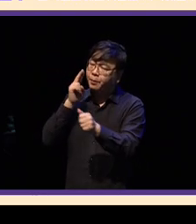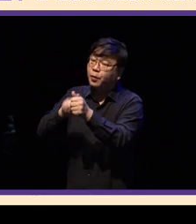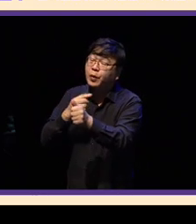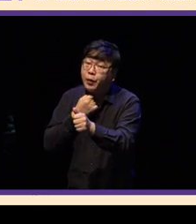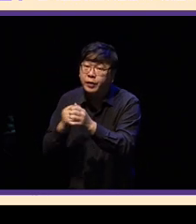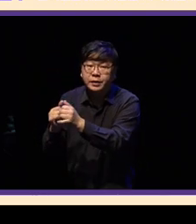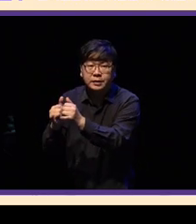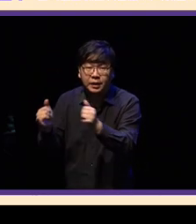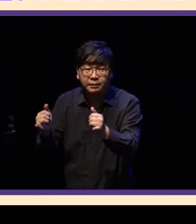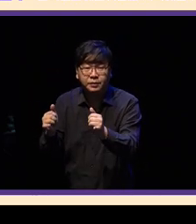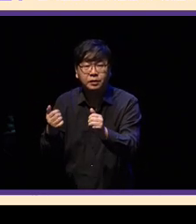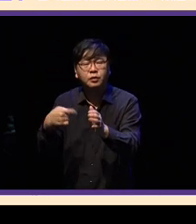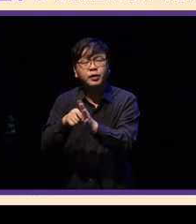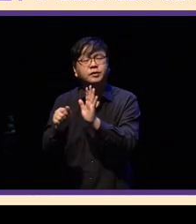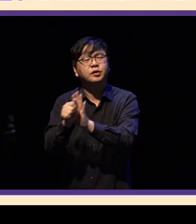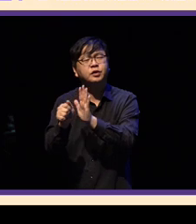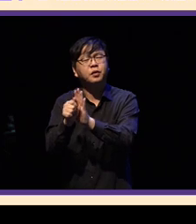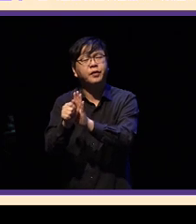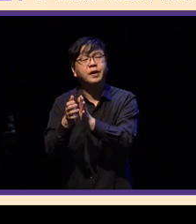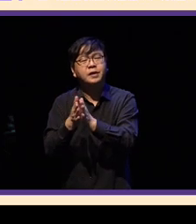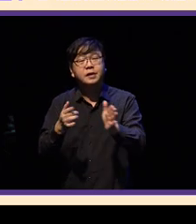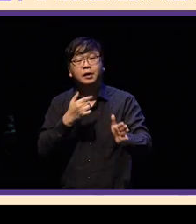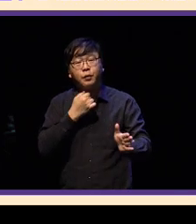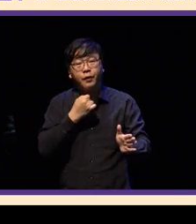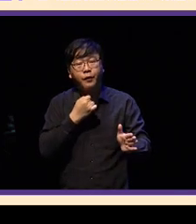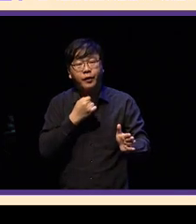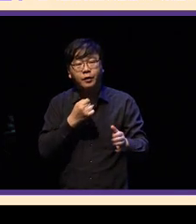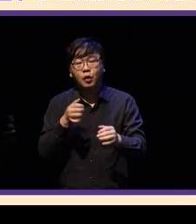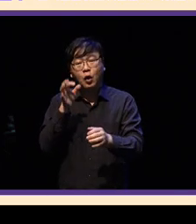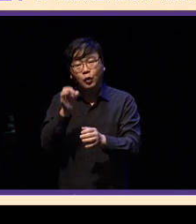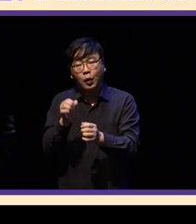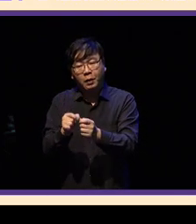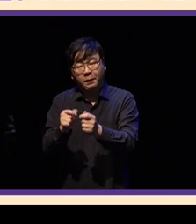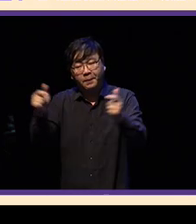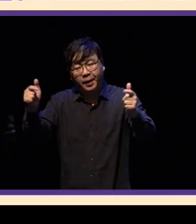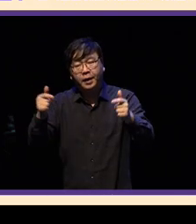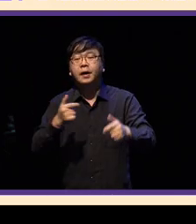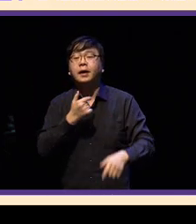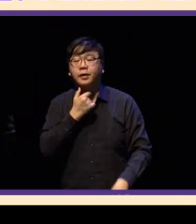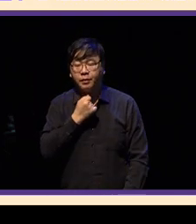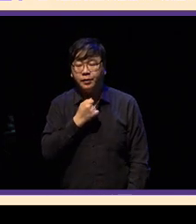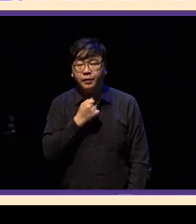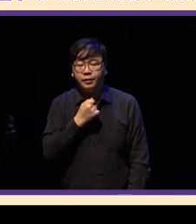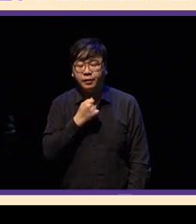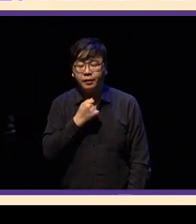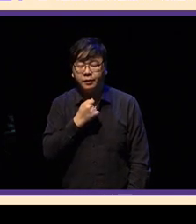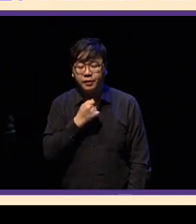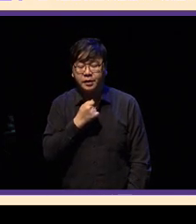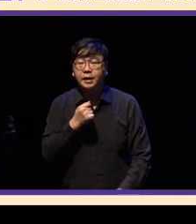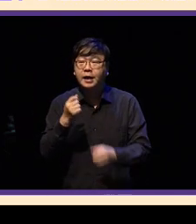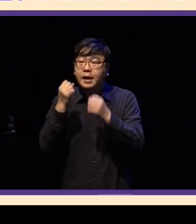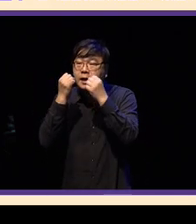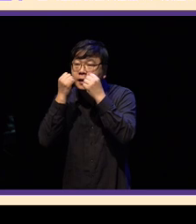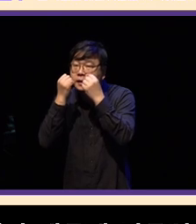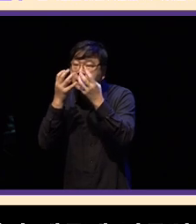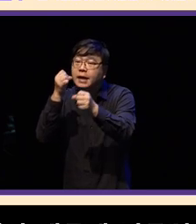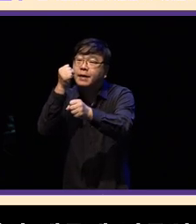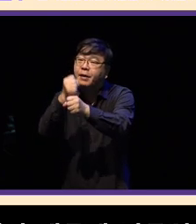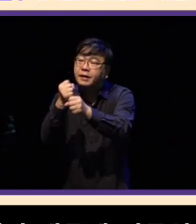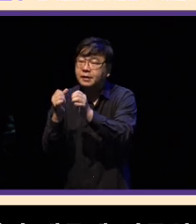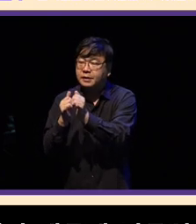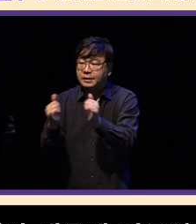위해서 새롭게 만들었고 좀 더 확대해 나가야 되지 않을까 생각하는 부분이 바로 이 창작 주체